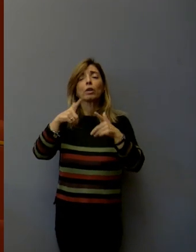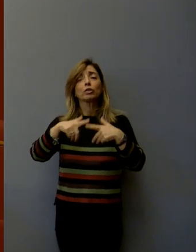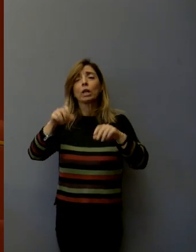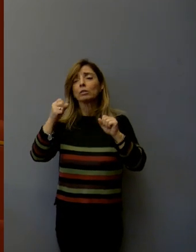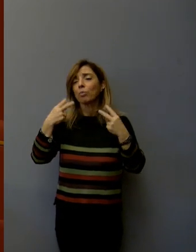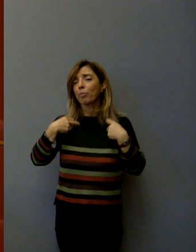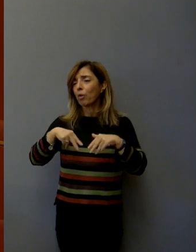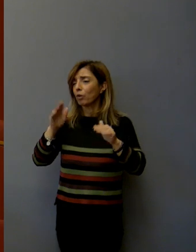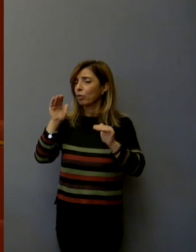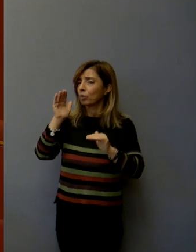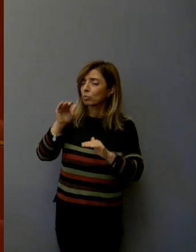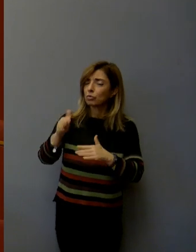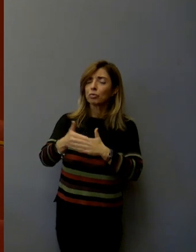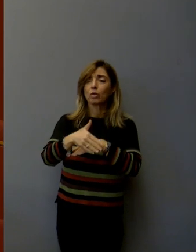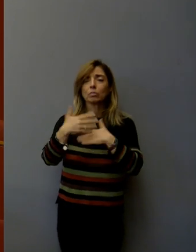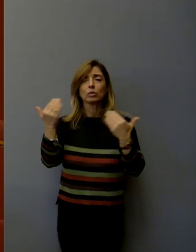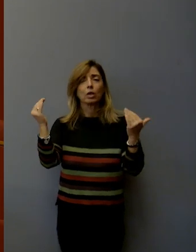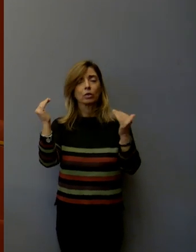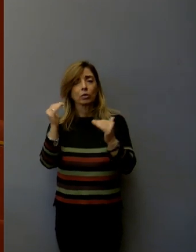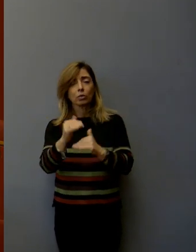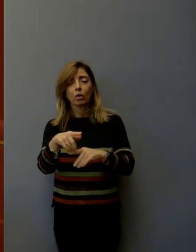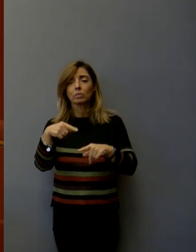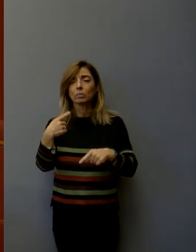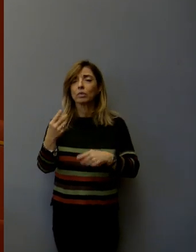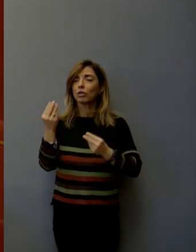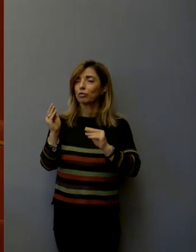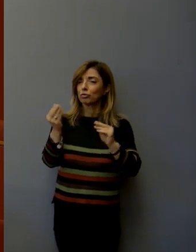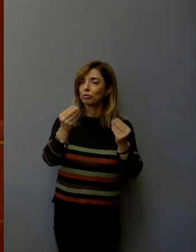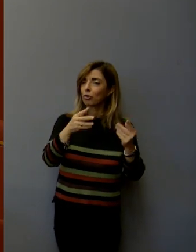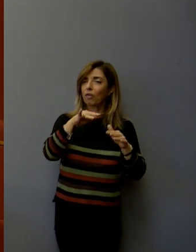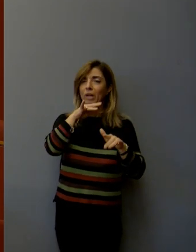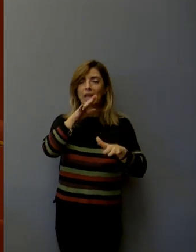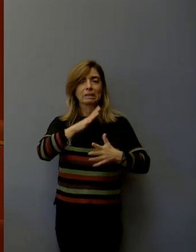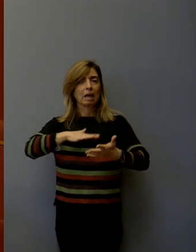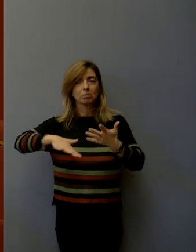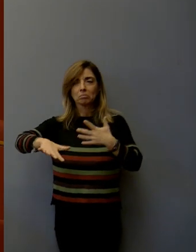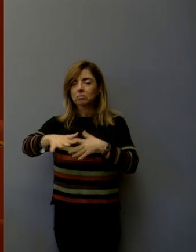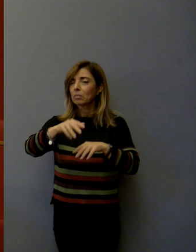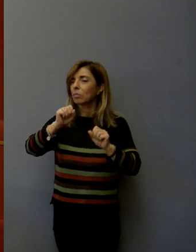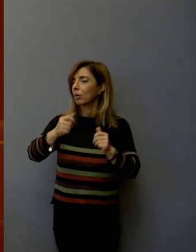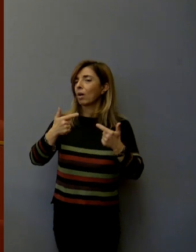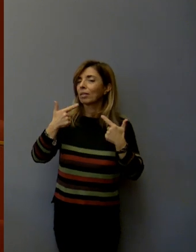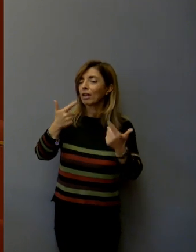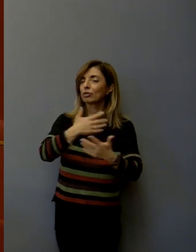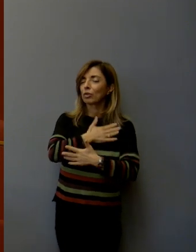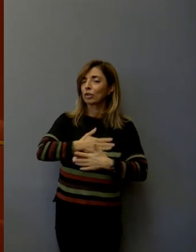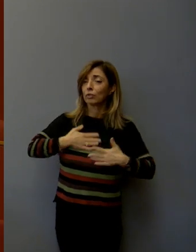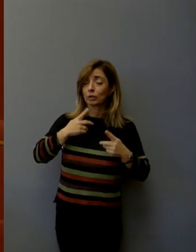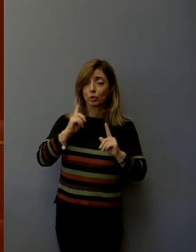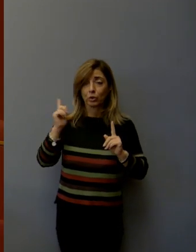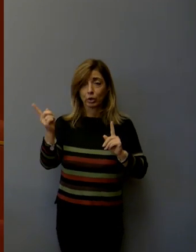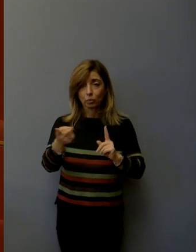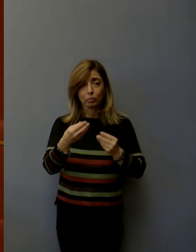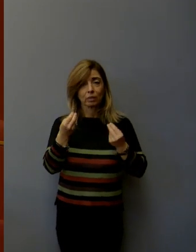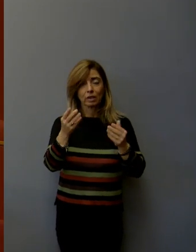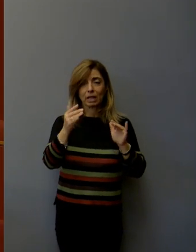in grado di far convivere le generazioni di soddisfare i differenti necessità al divertimento Al riposo in un'organizzazione degli